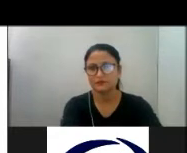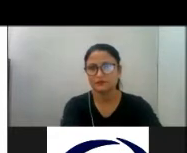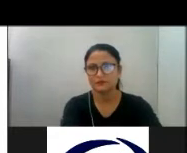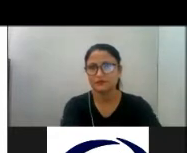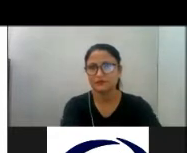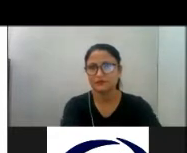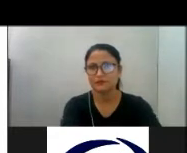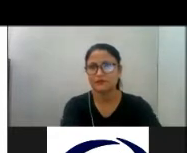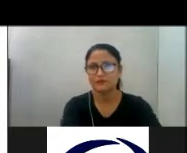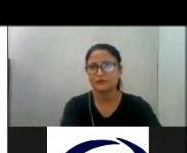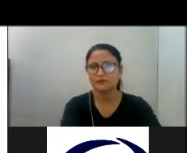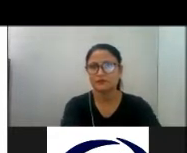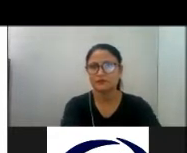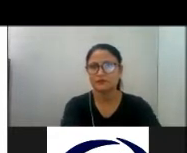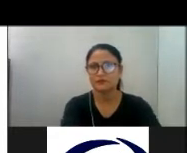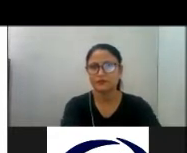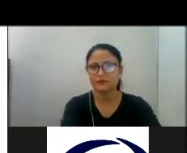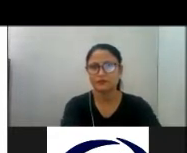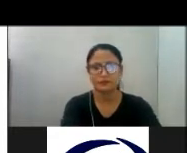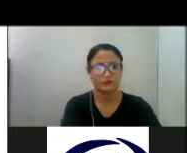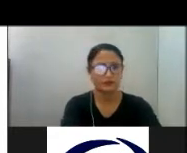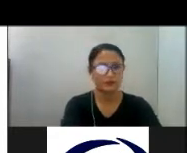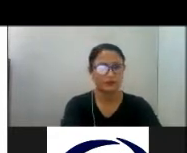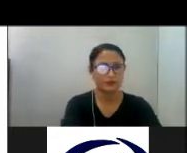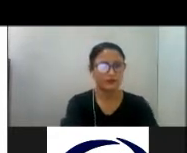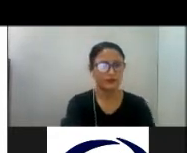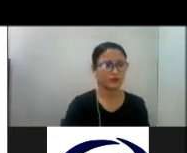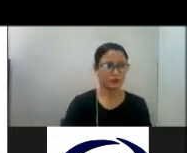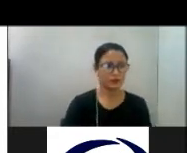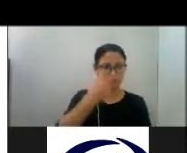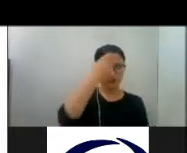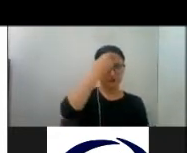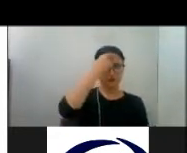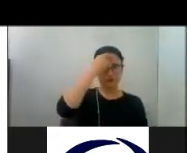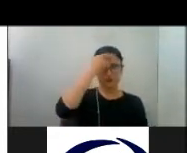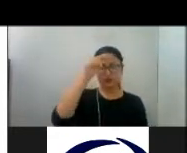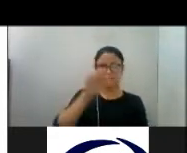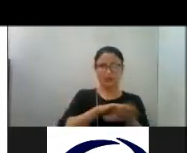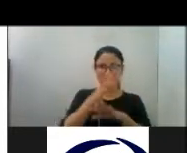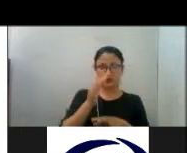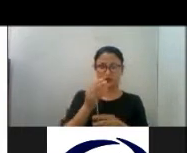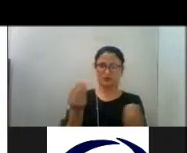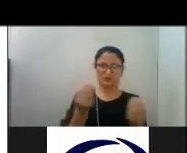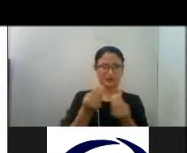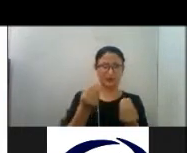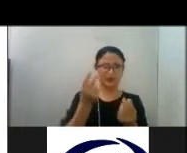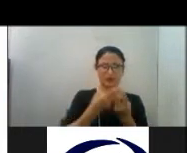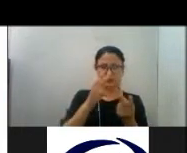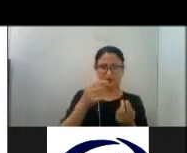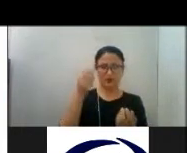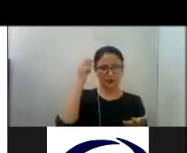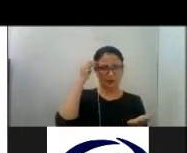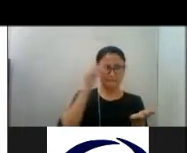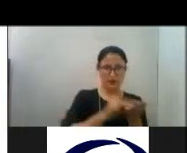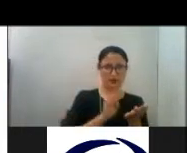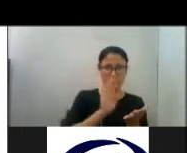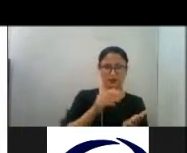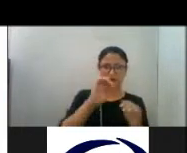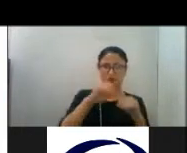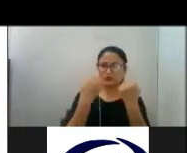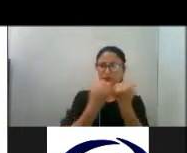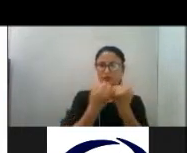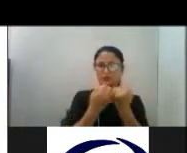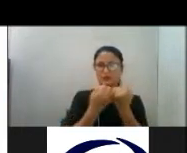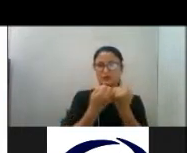पुरुषहरूले यो समस्या चाहिँ नि खासै केही होइन, यसलाई यो जेनरली यस्तो हुन्छ भन्ने मान्यता राखेको हाम्रो समाजमा,